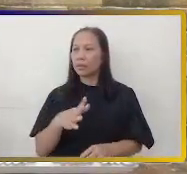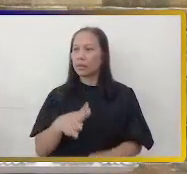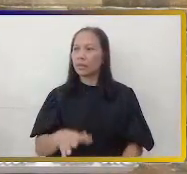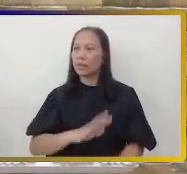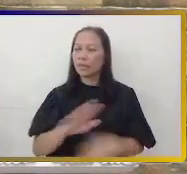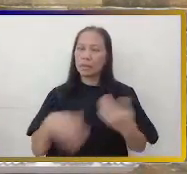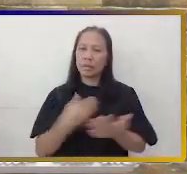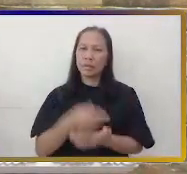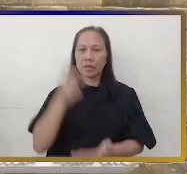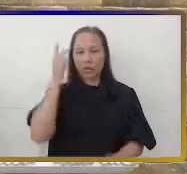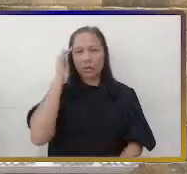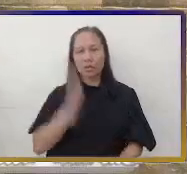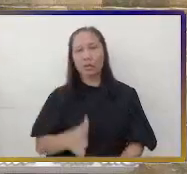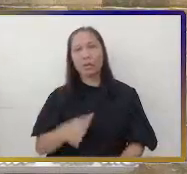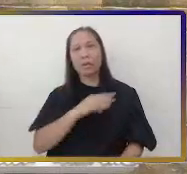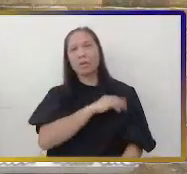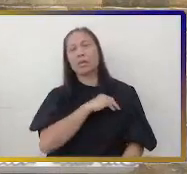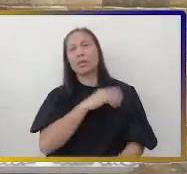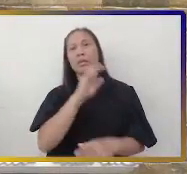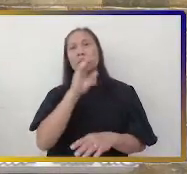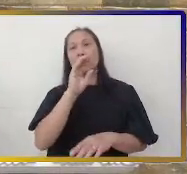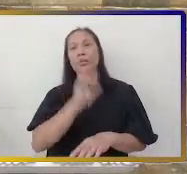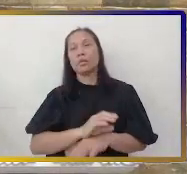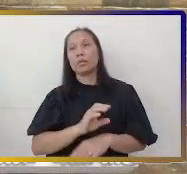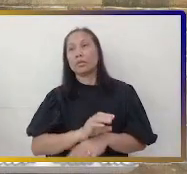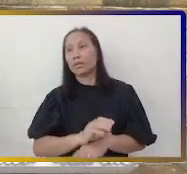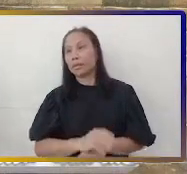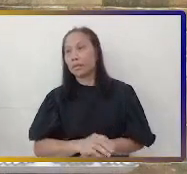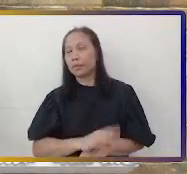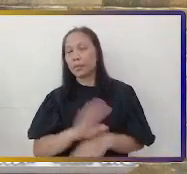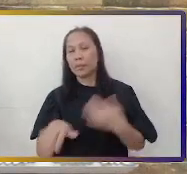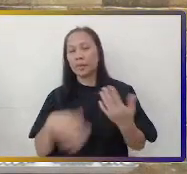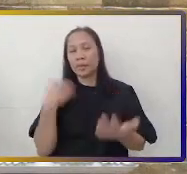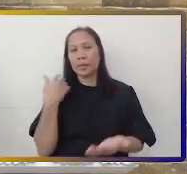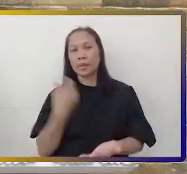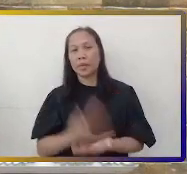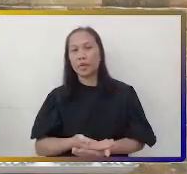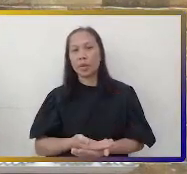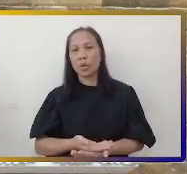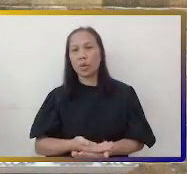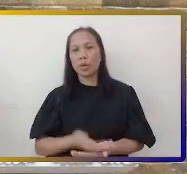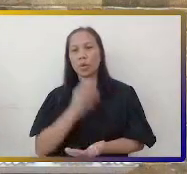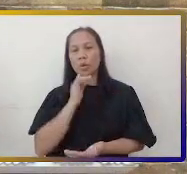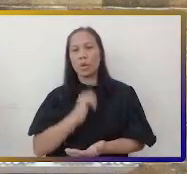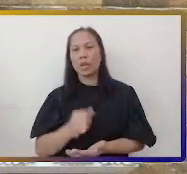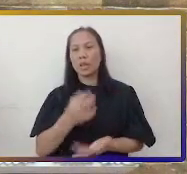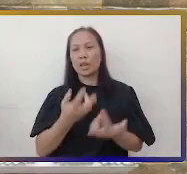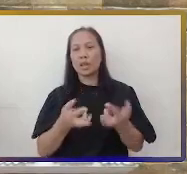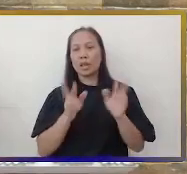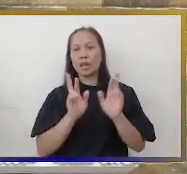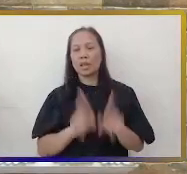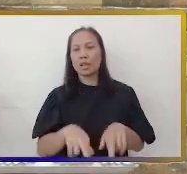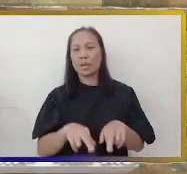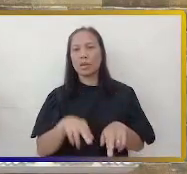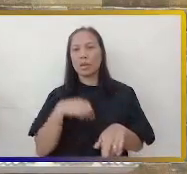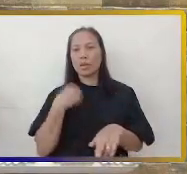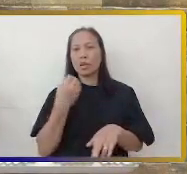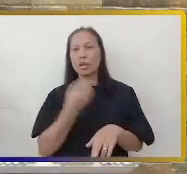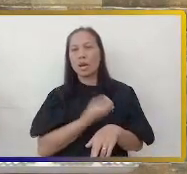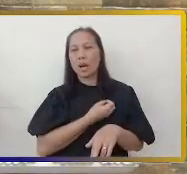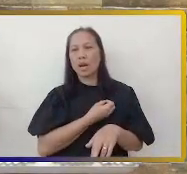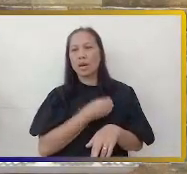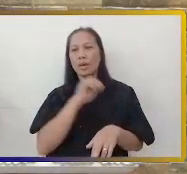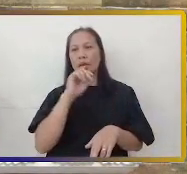kil Pastor lope Pastor Jude lahat po yan mga kapatid lahat po yan mga kapatid is that result ng ating ibinibigay sa